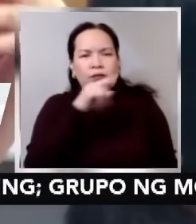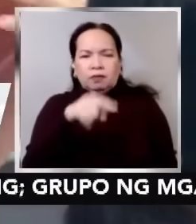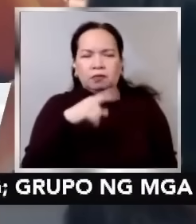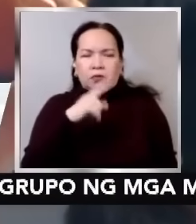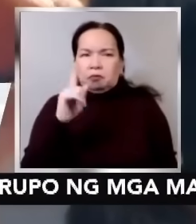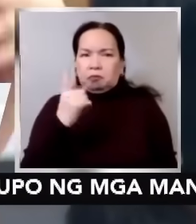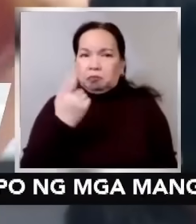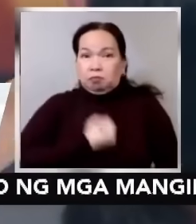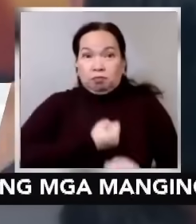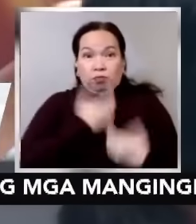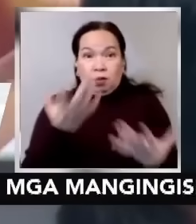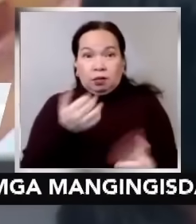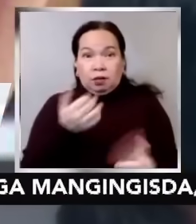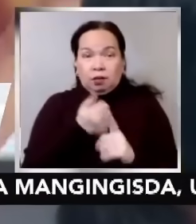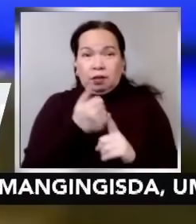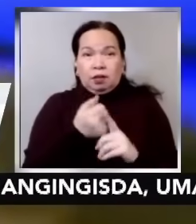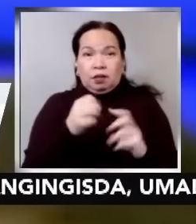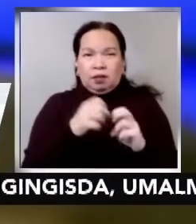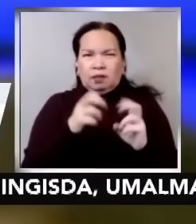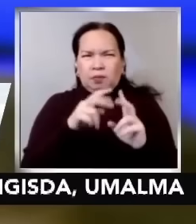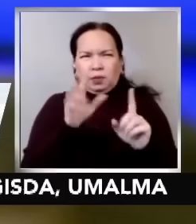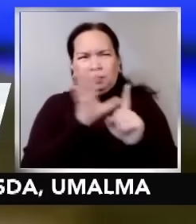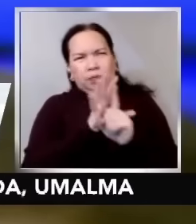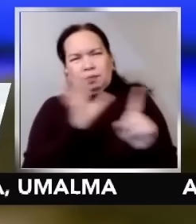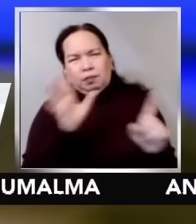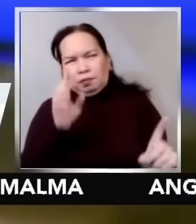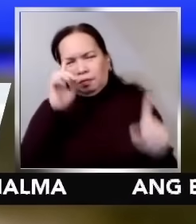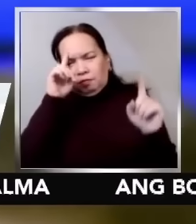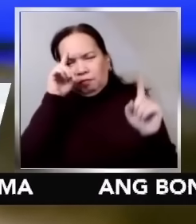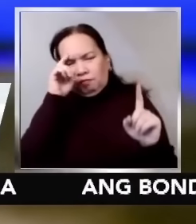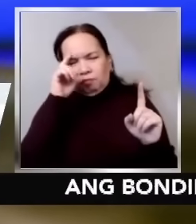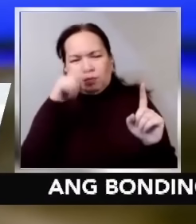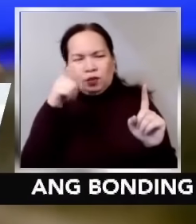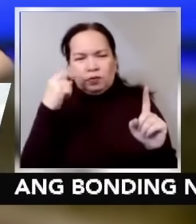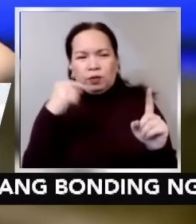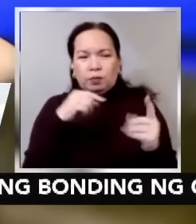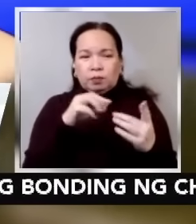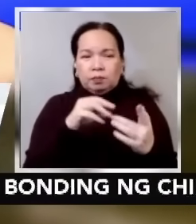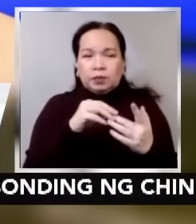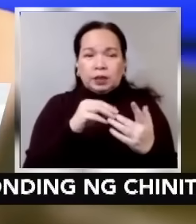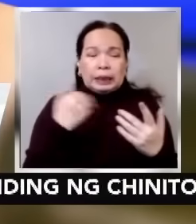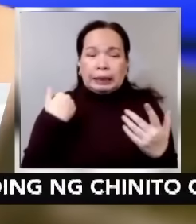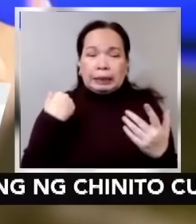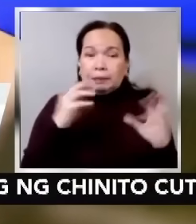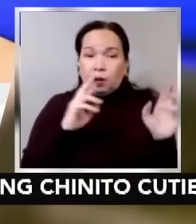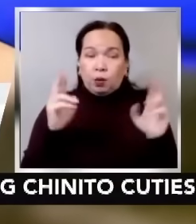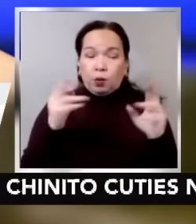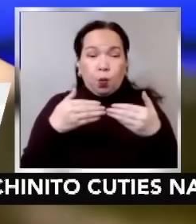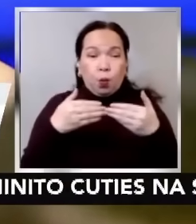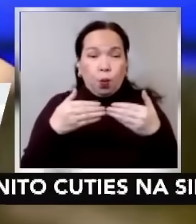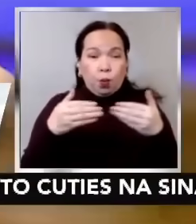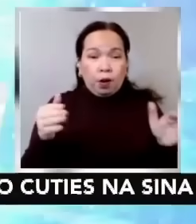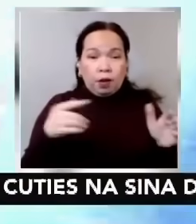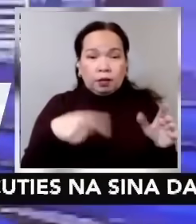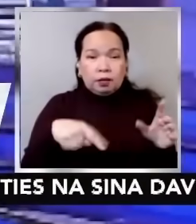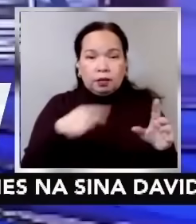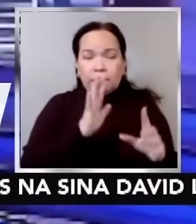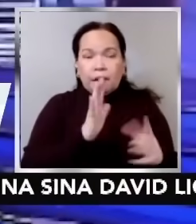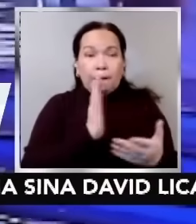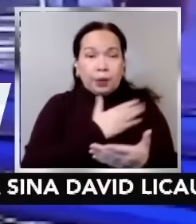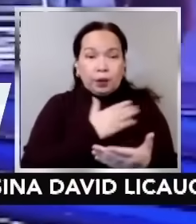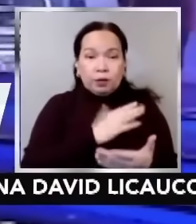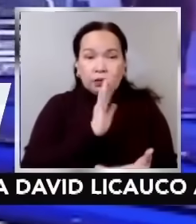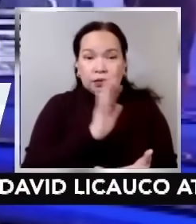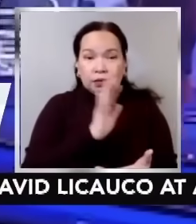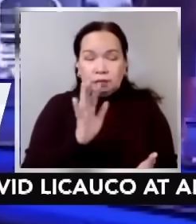herself even though society at that time especially hindi pa masyadong open sa yung type of music. Sa